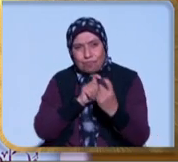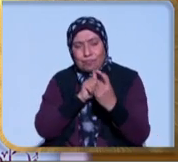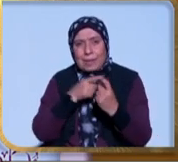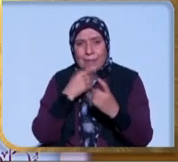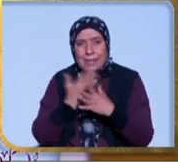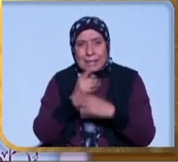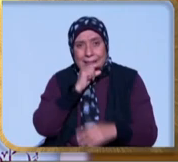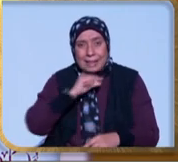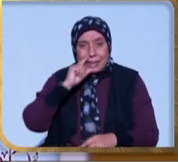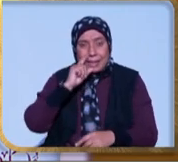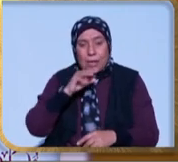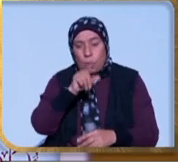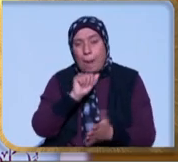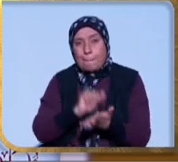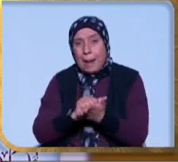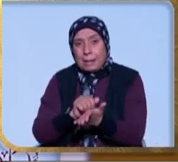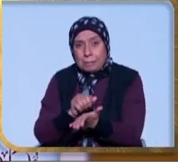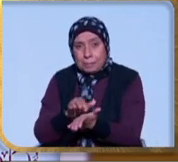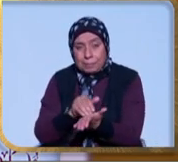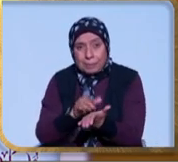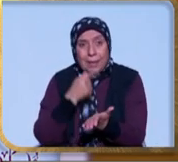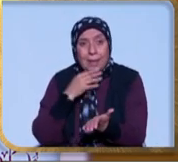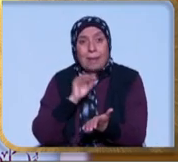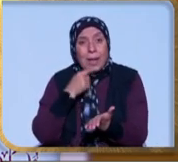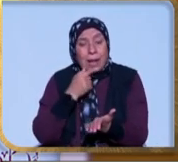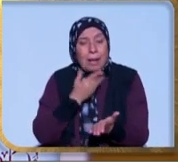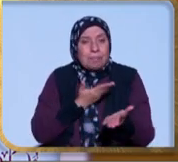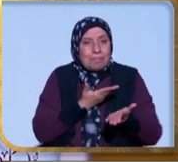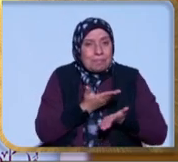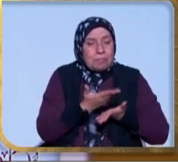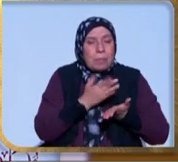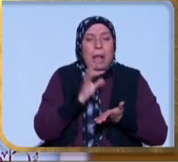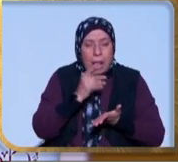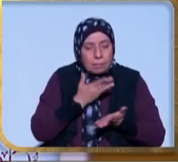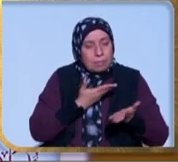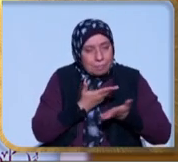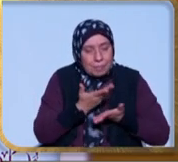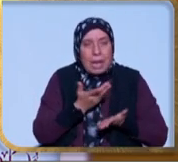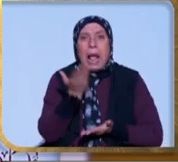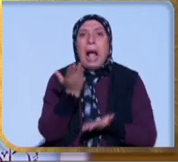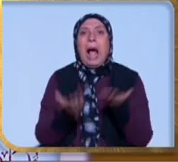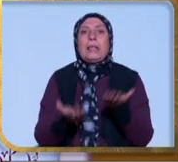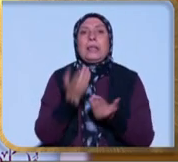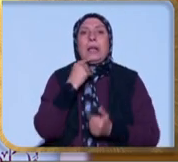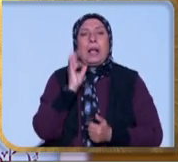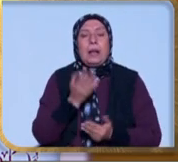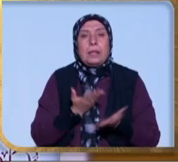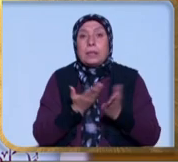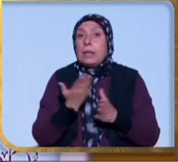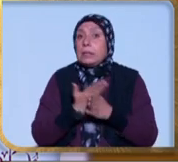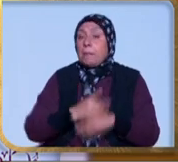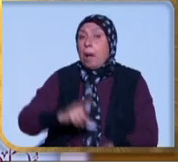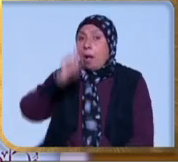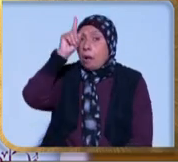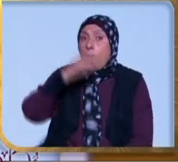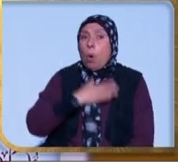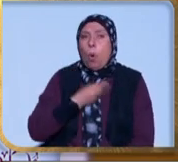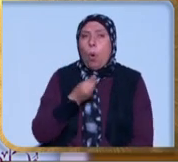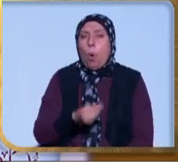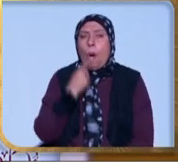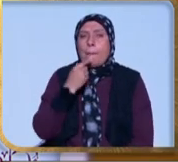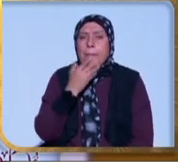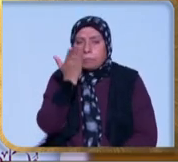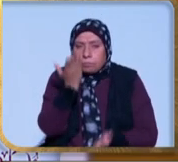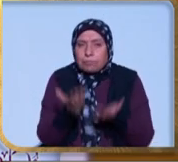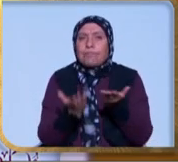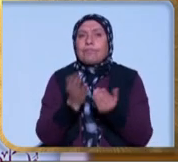من دياركم أن تبروهم وتقسطوا إليهم إن الله يحب المقسطين،